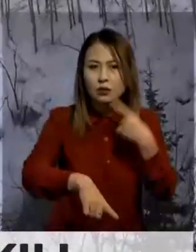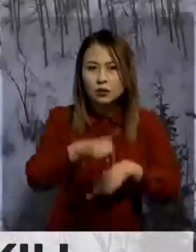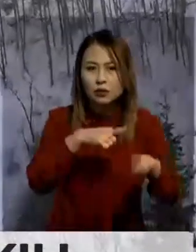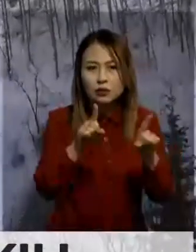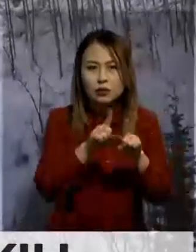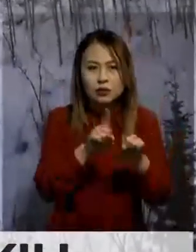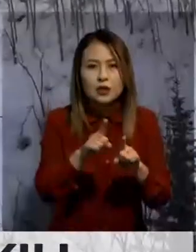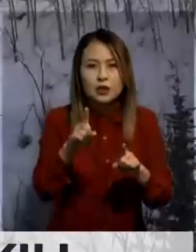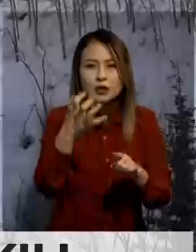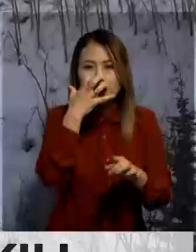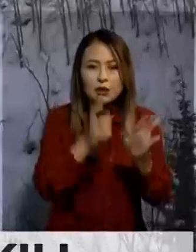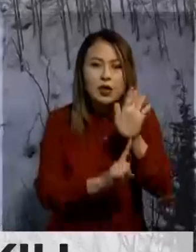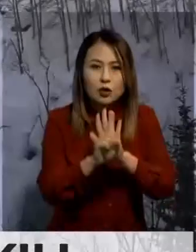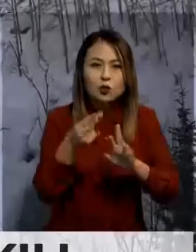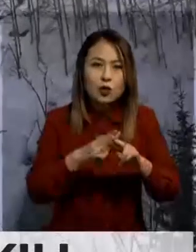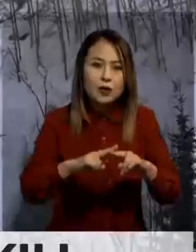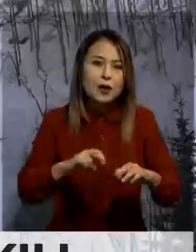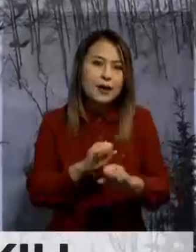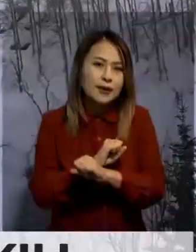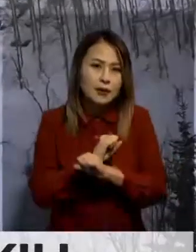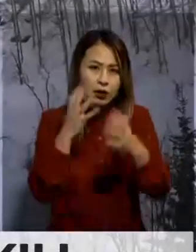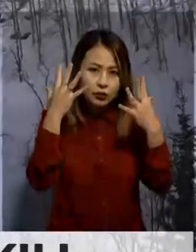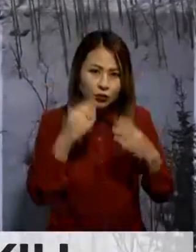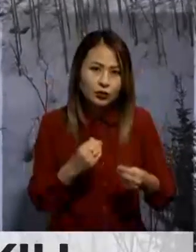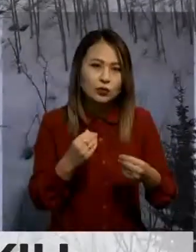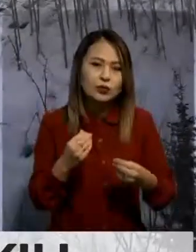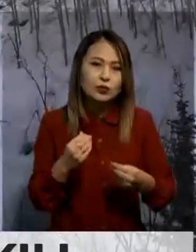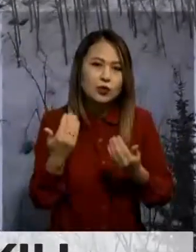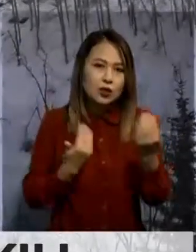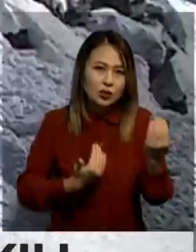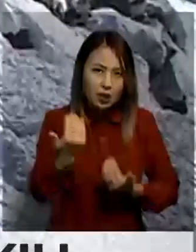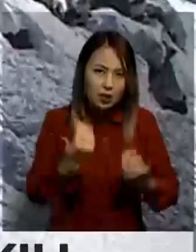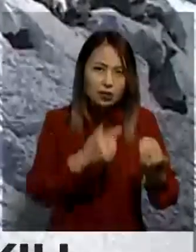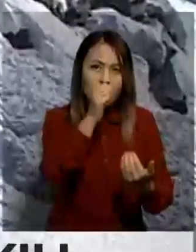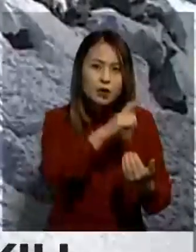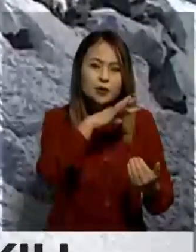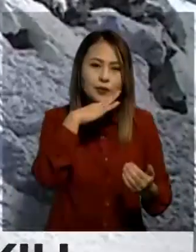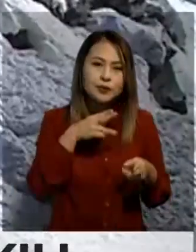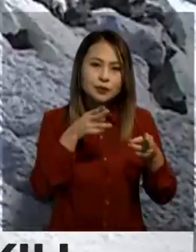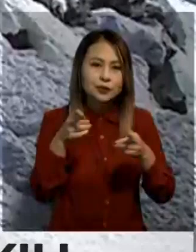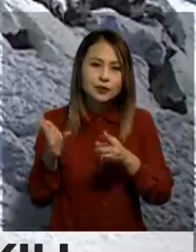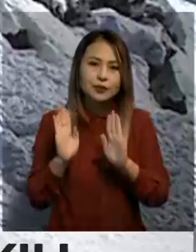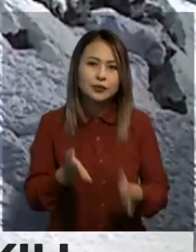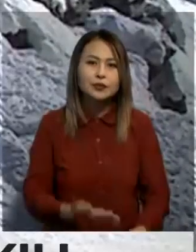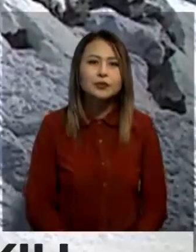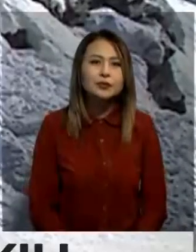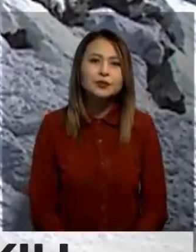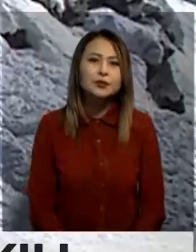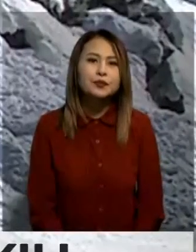өңірде күн тез жылына бастады. Сондықтан демалыс күндері тау шаңғысы курорттарына адамдар көптеп келеді деп күтілуде.